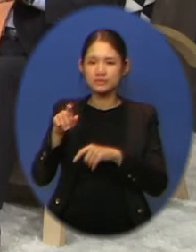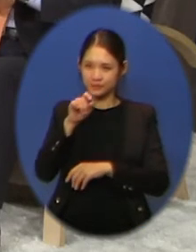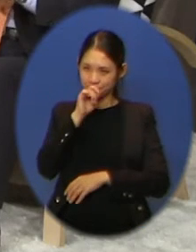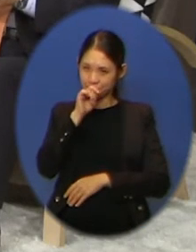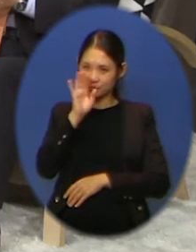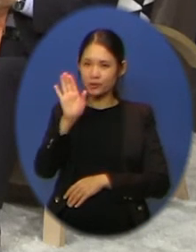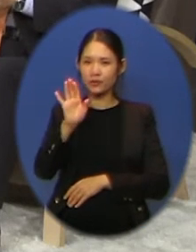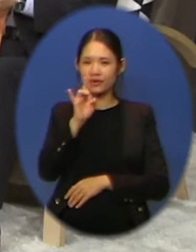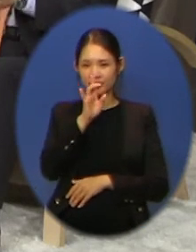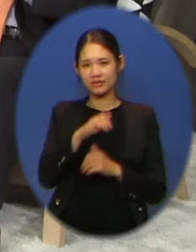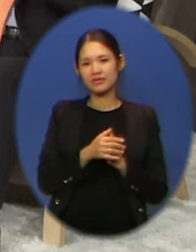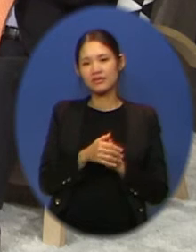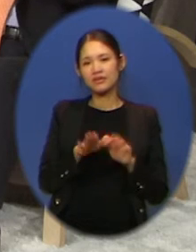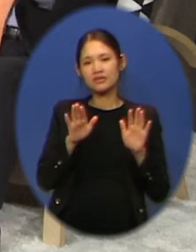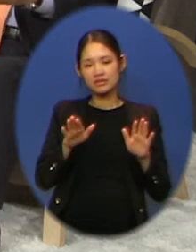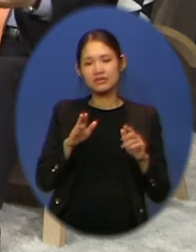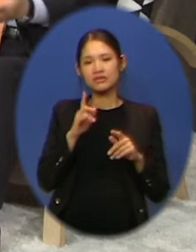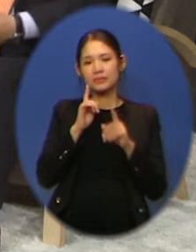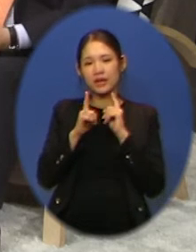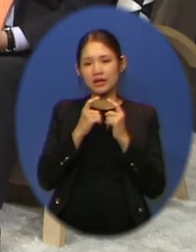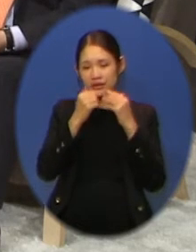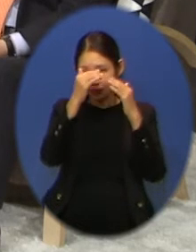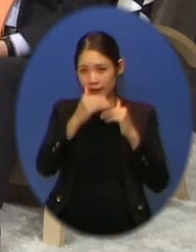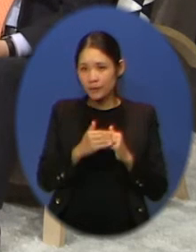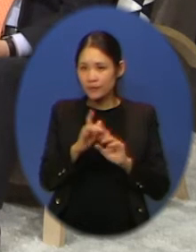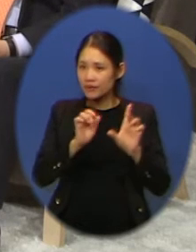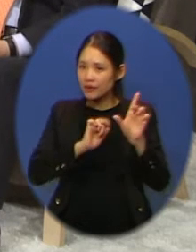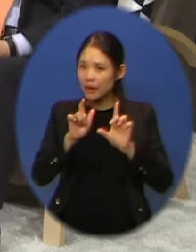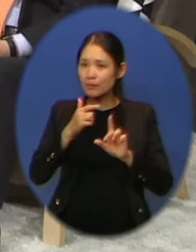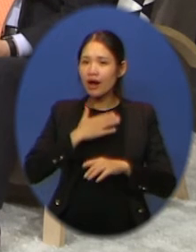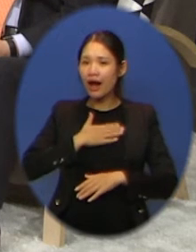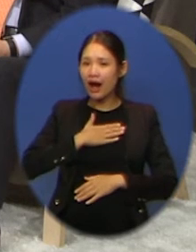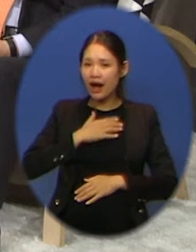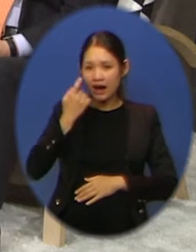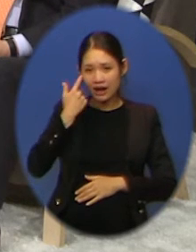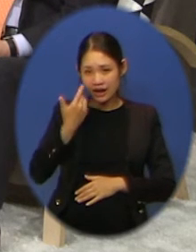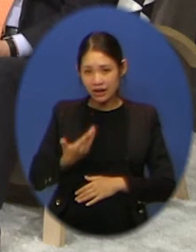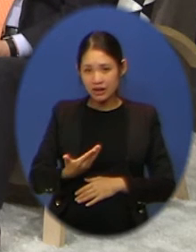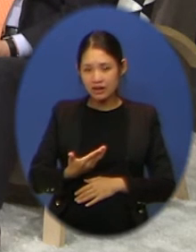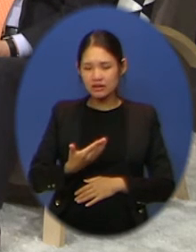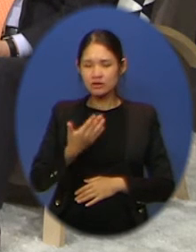지금 말씀하신 내용은 많은 사람들이 알고 계신 건가요? 그때 모르죠. 그때